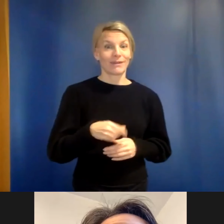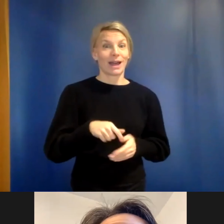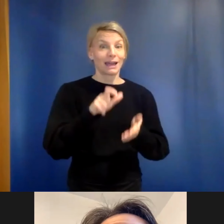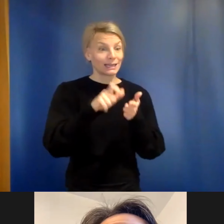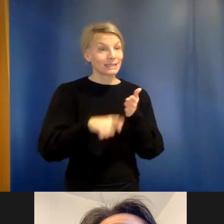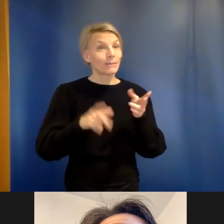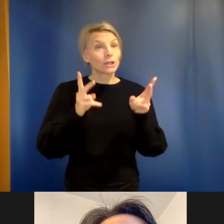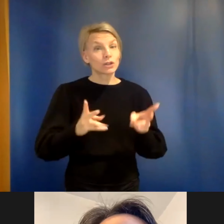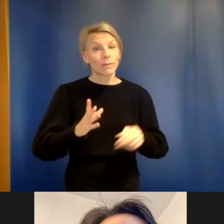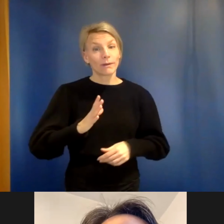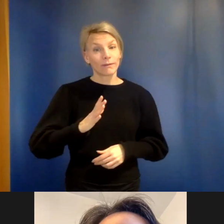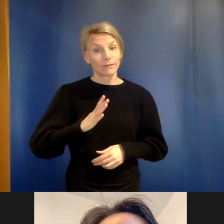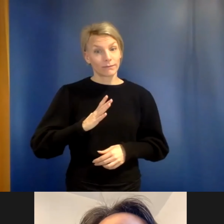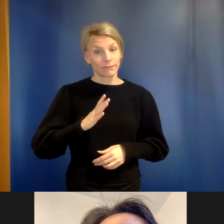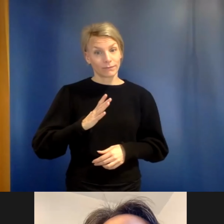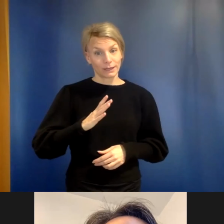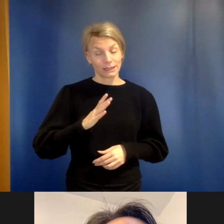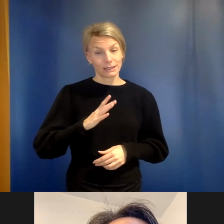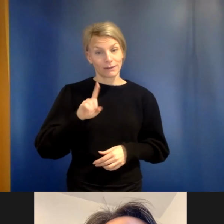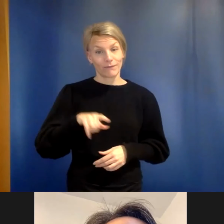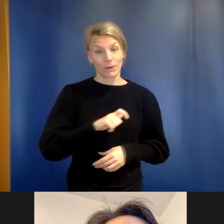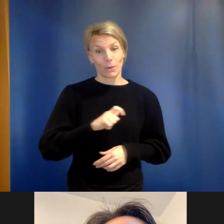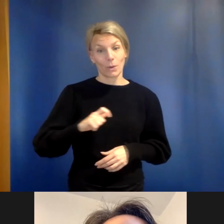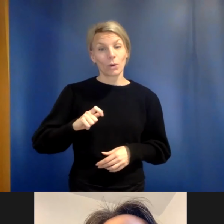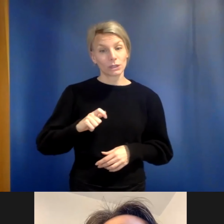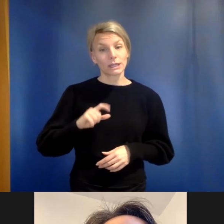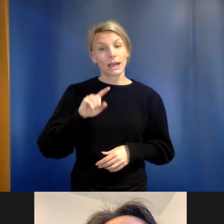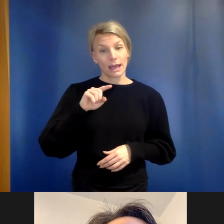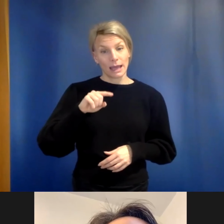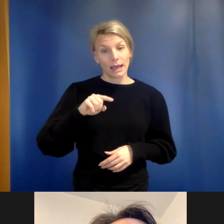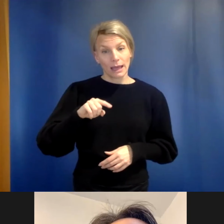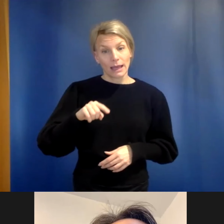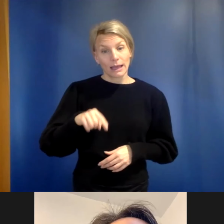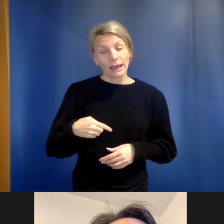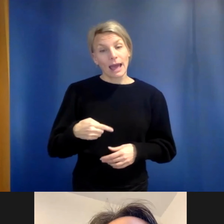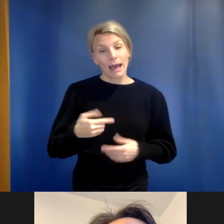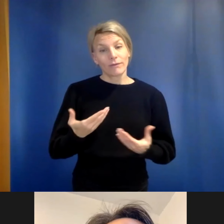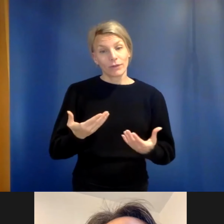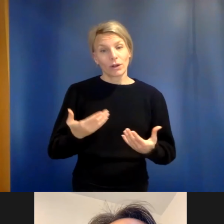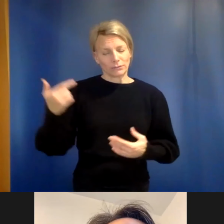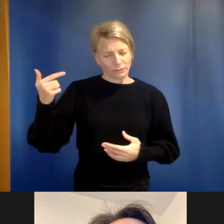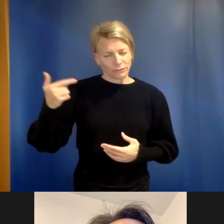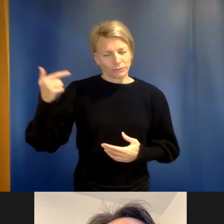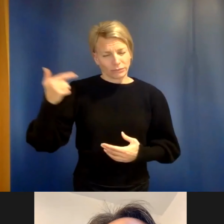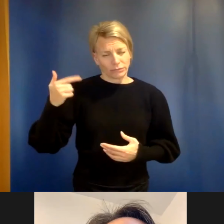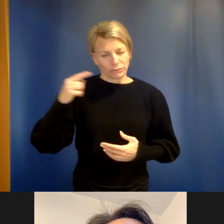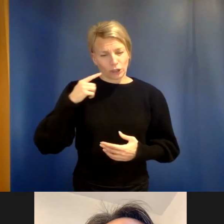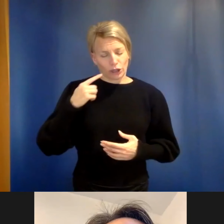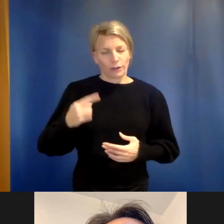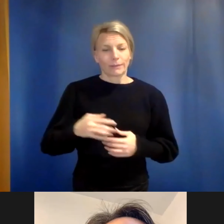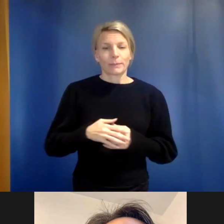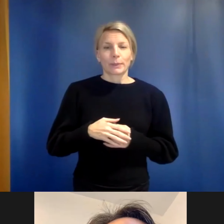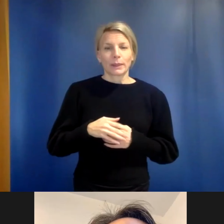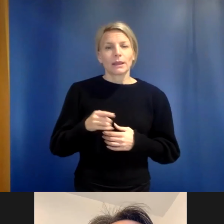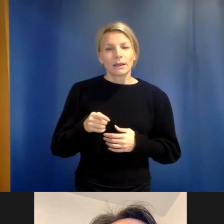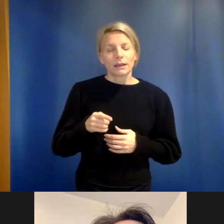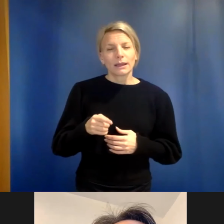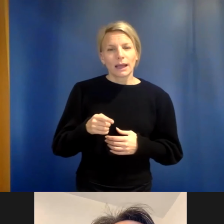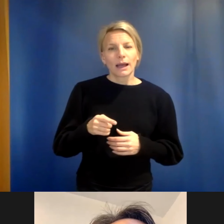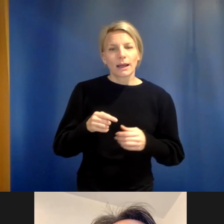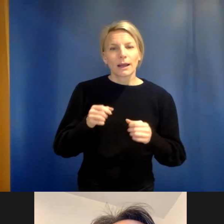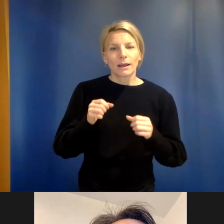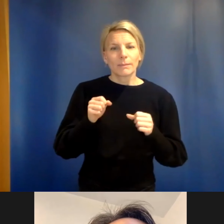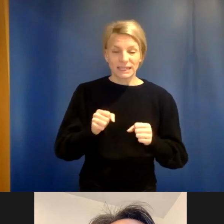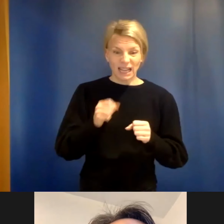finns före oss kräver ju att du ser det så liksom, ja men titta när det är genomsedigt eller titta på